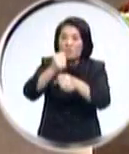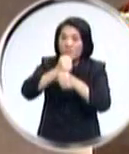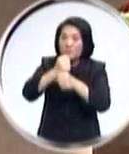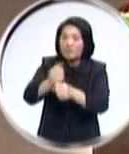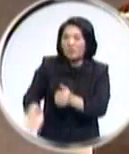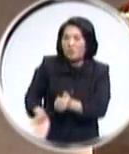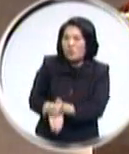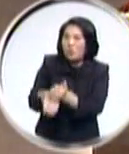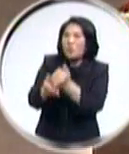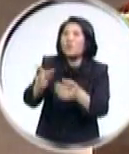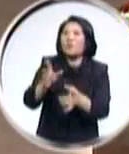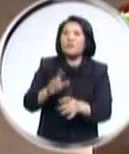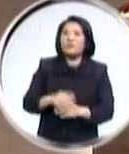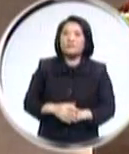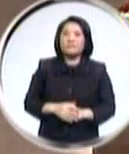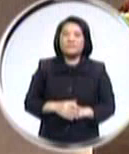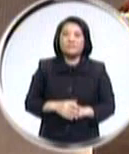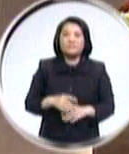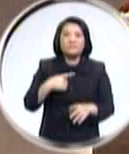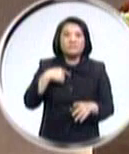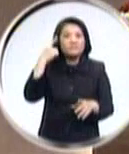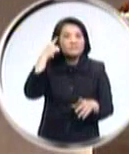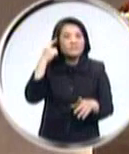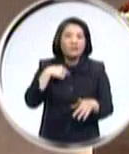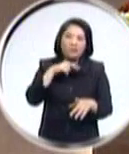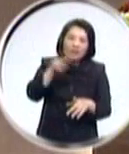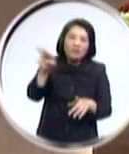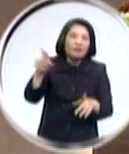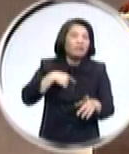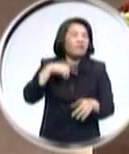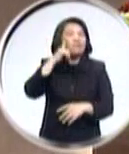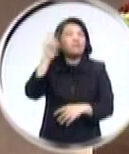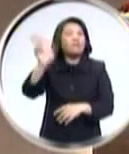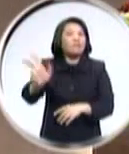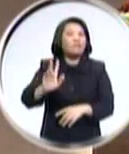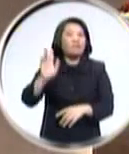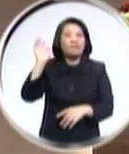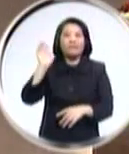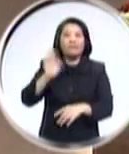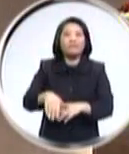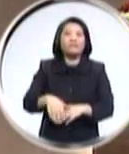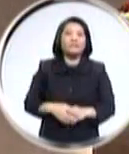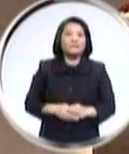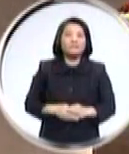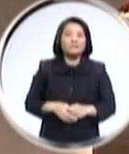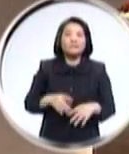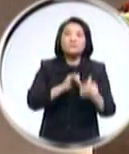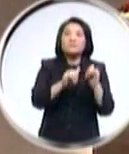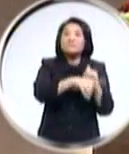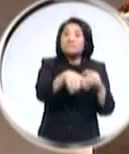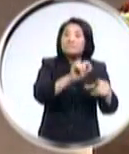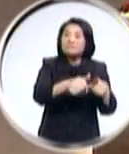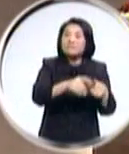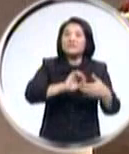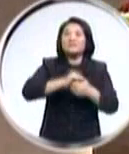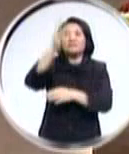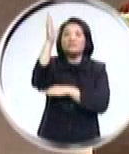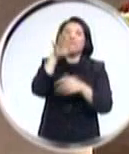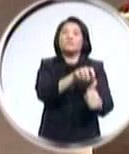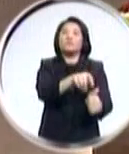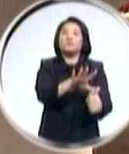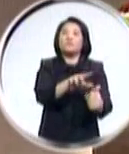统，这一点我们一点都不介意，因为这些企业有来自政府的压